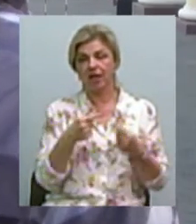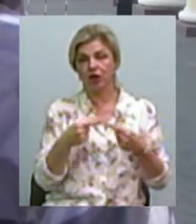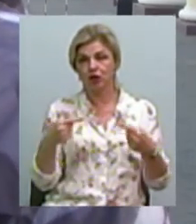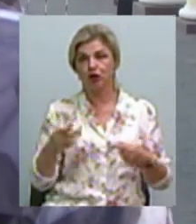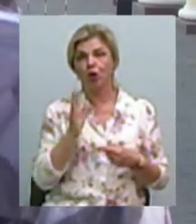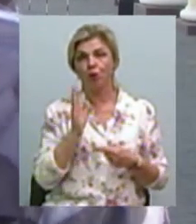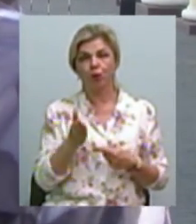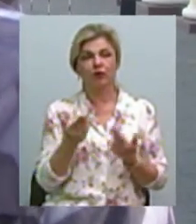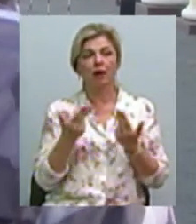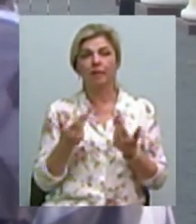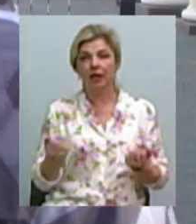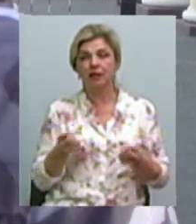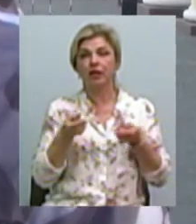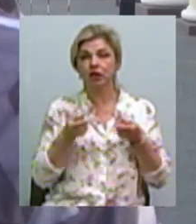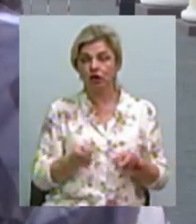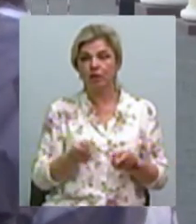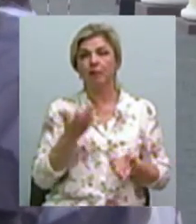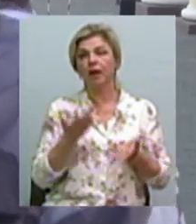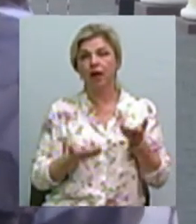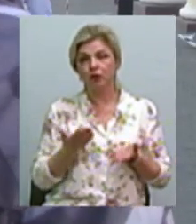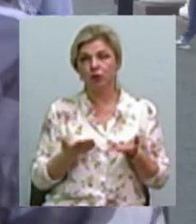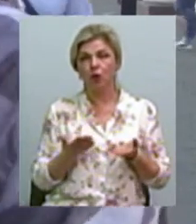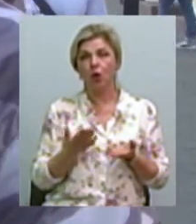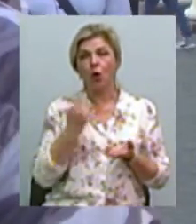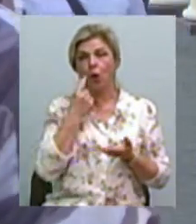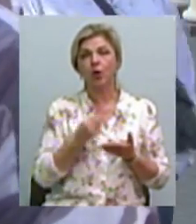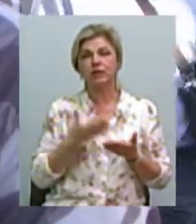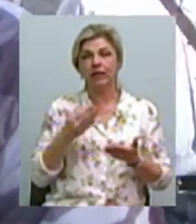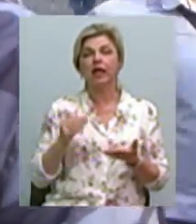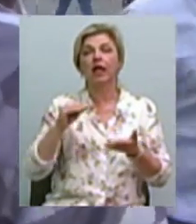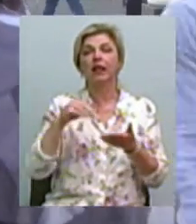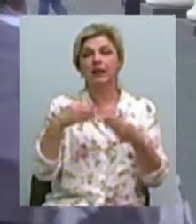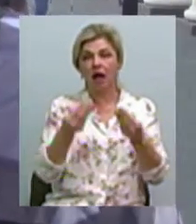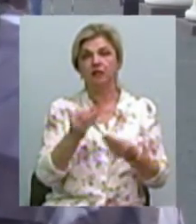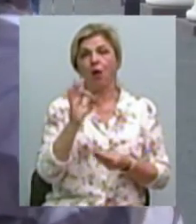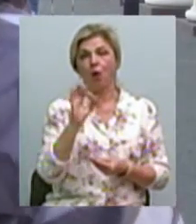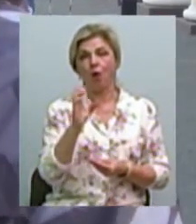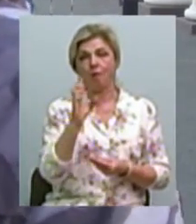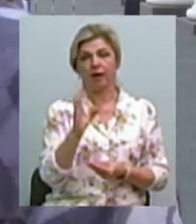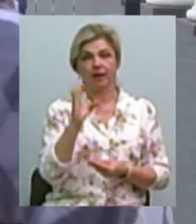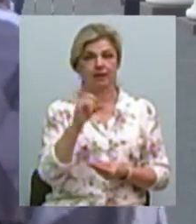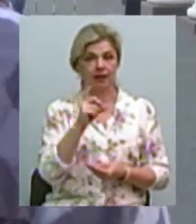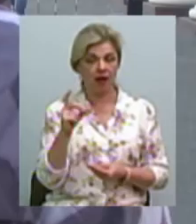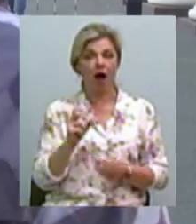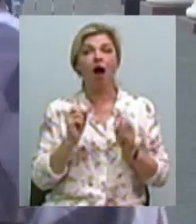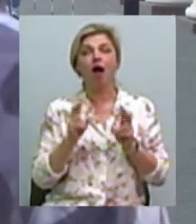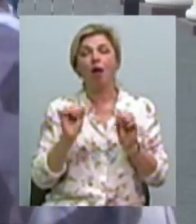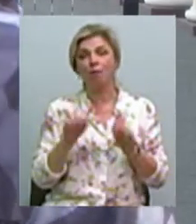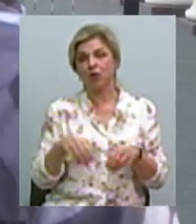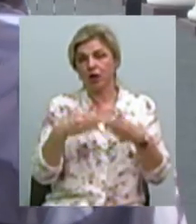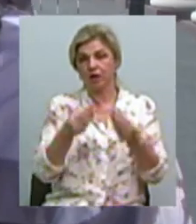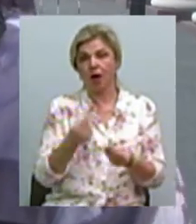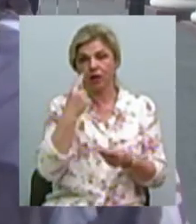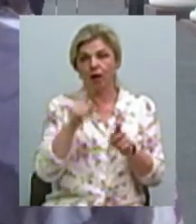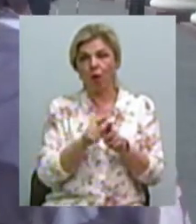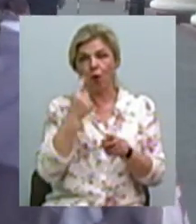будуть признані чинними, якщо оцінку дасть ОБСЄ своє. А як оцінку ОБСЄ може дати нейтральну і